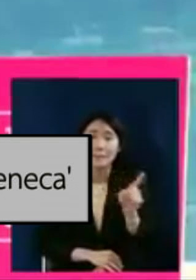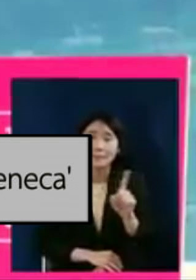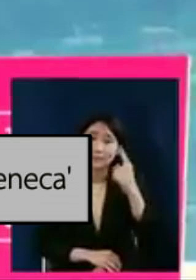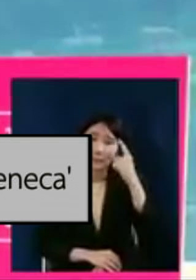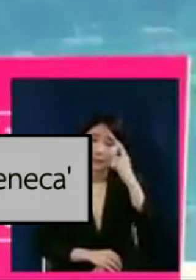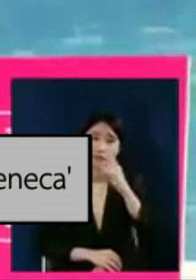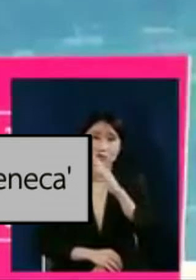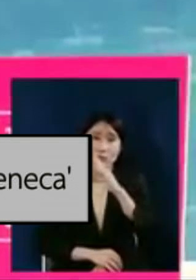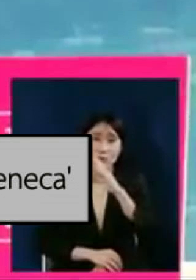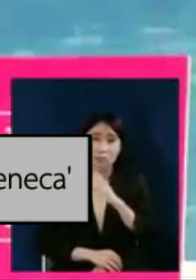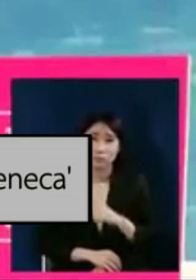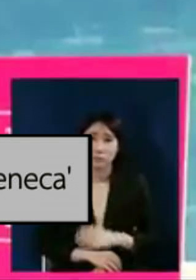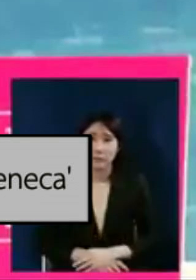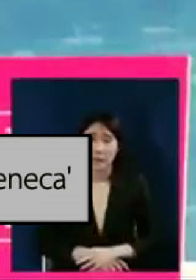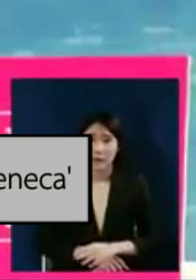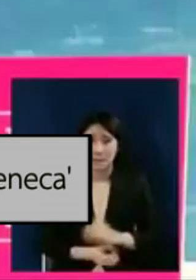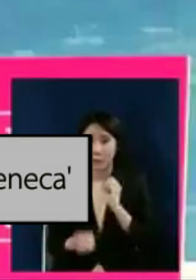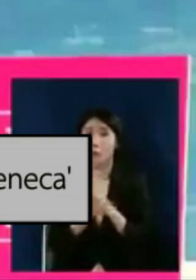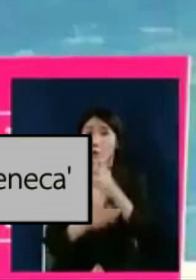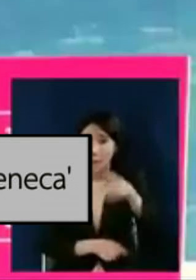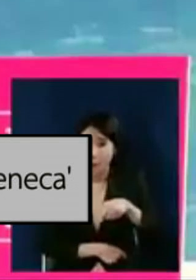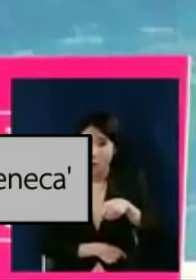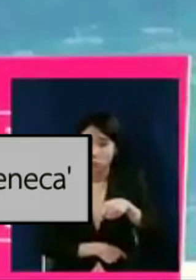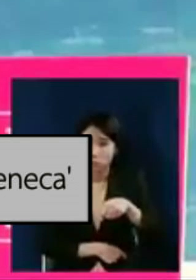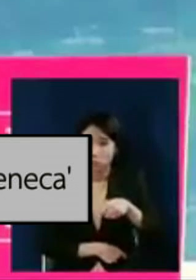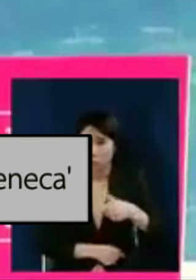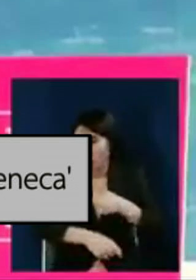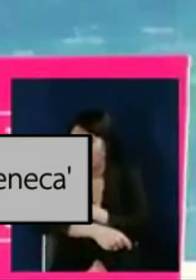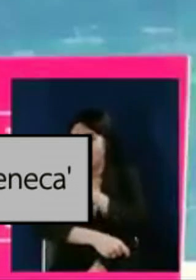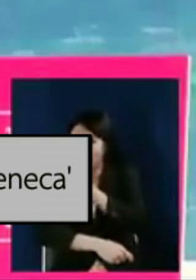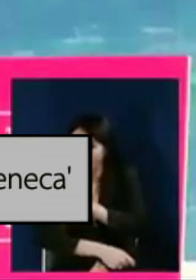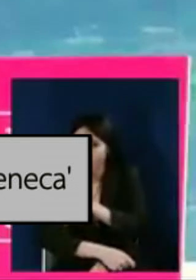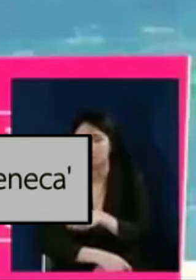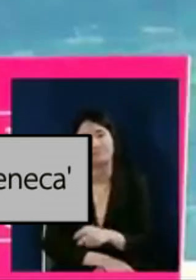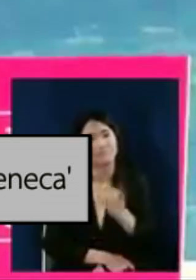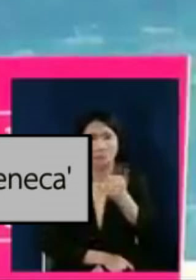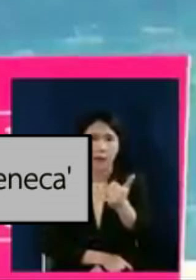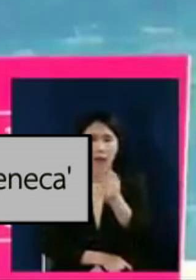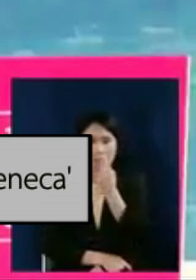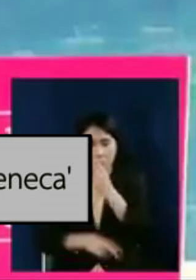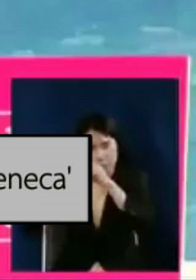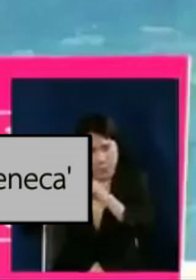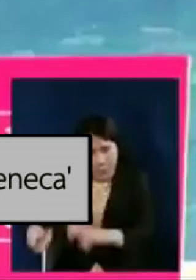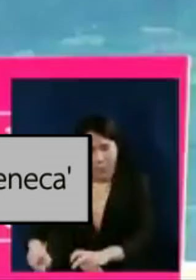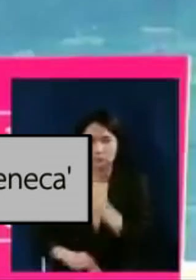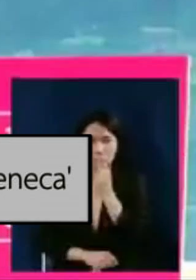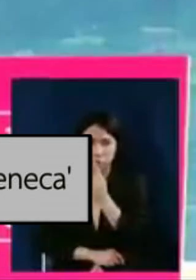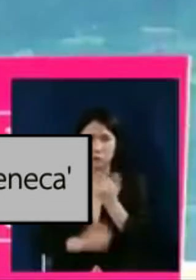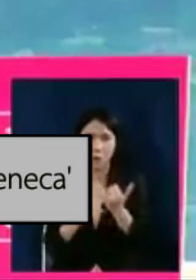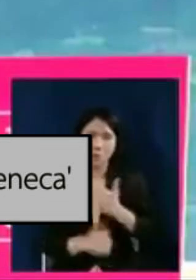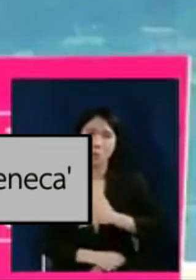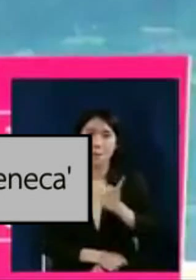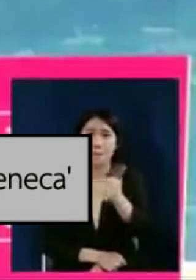ไม่พึงประสงค์ไม่เป็นแต่เกิดจากการข้างเกมออกแม็คซีหรือเปล่าป้องพิสูจน์เพราะแม็กซีนผม